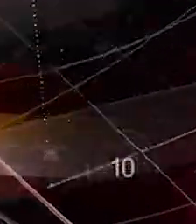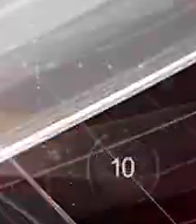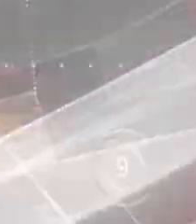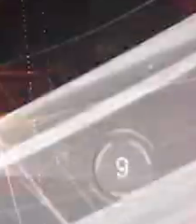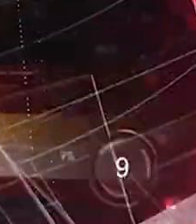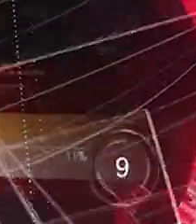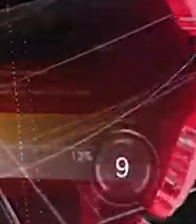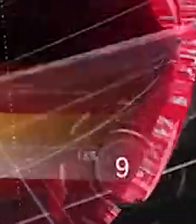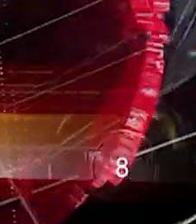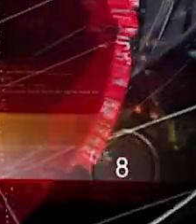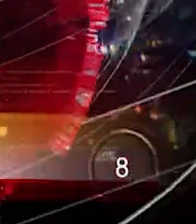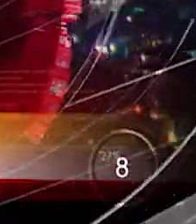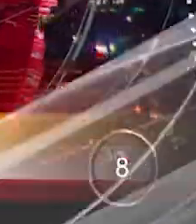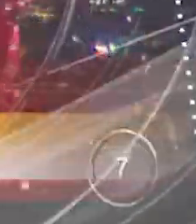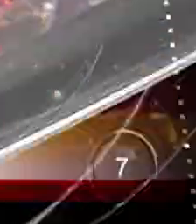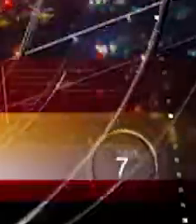Hai sahabat